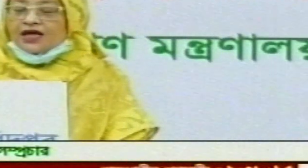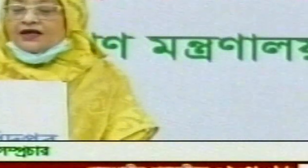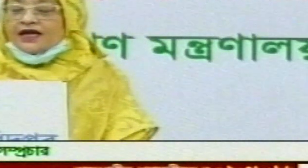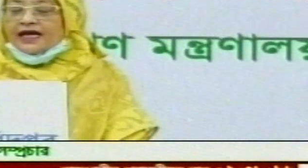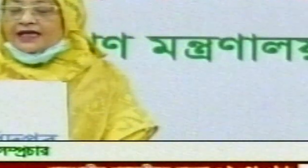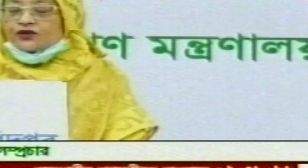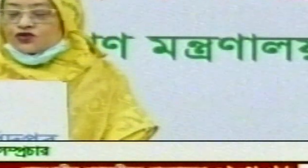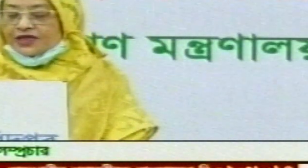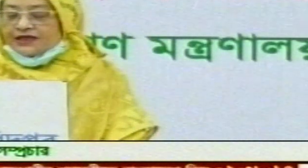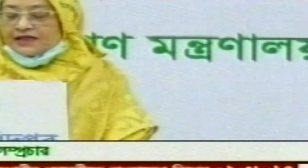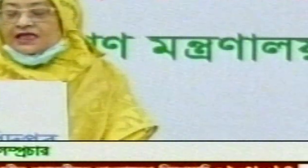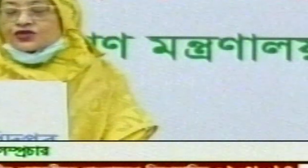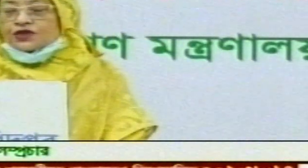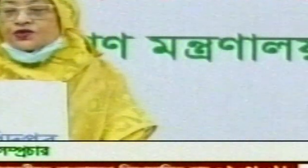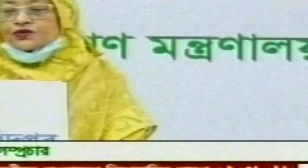মৃত্যুর হার